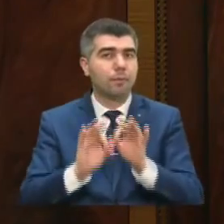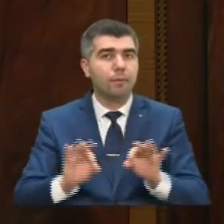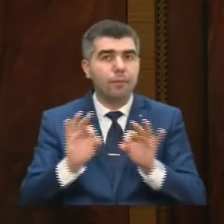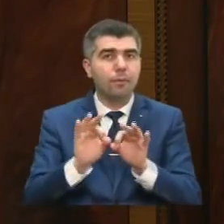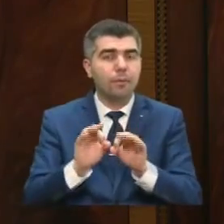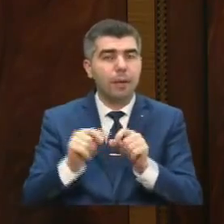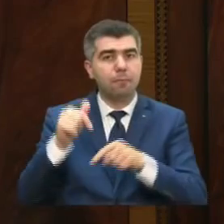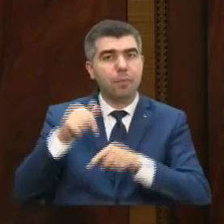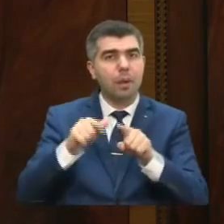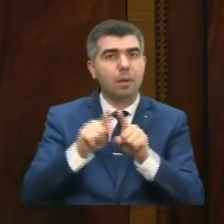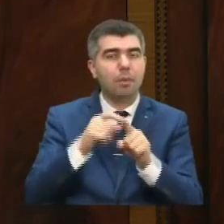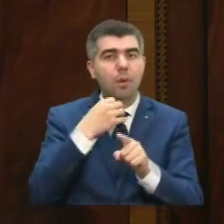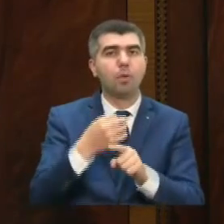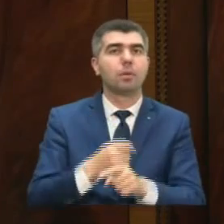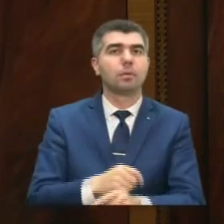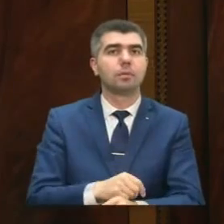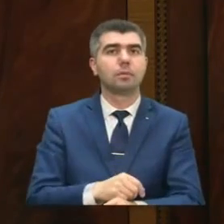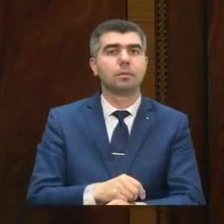الوسطى، ولكن ربطتها برفض